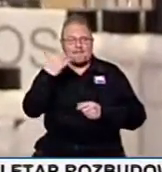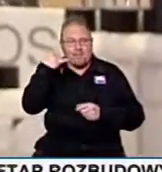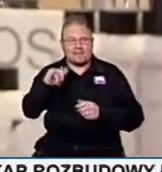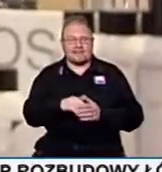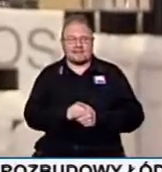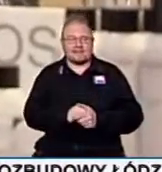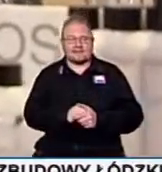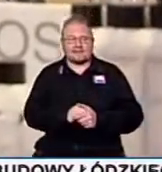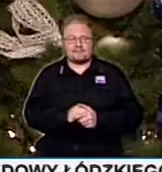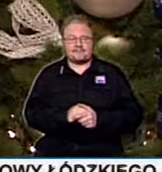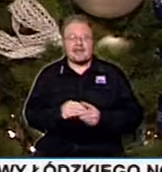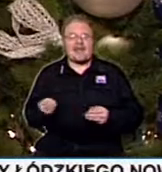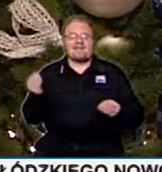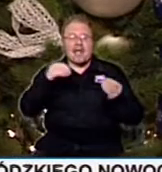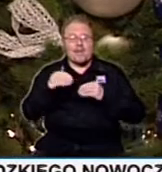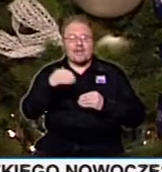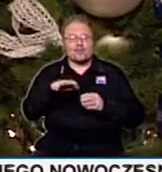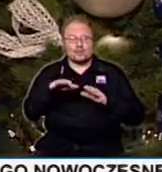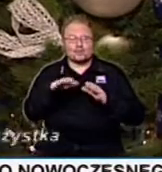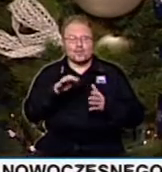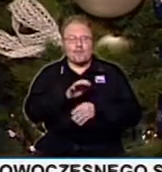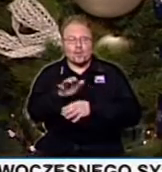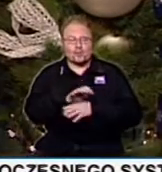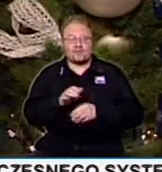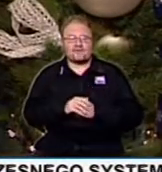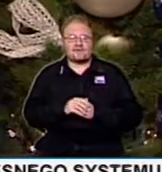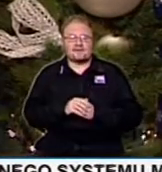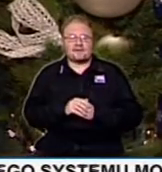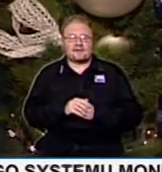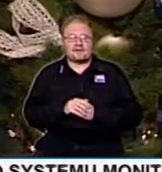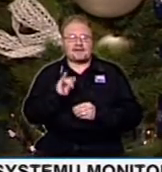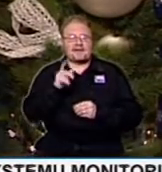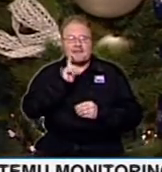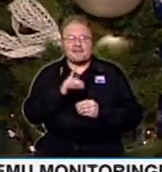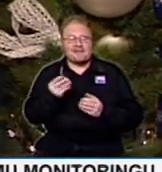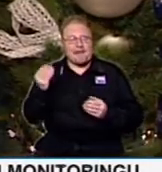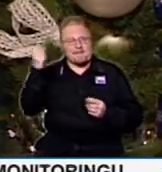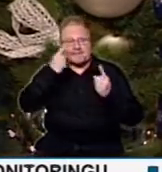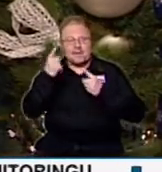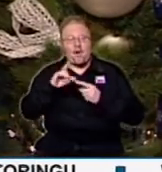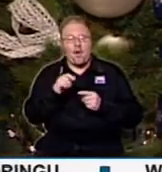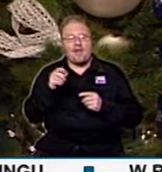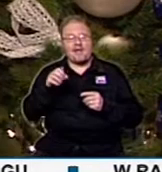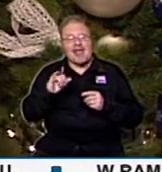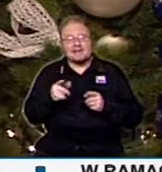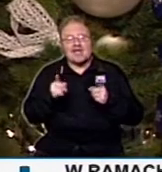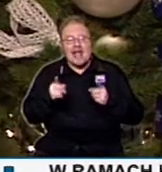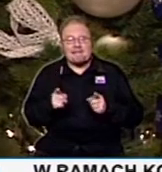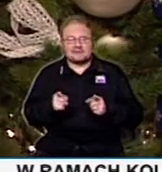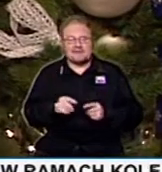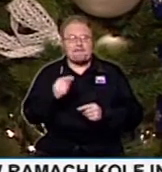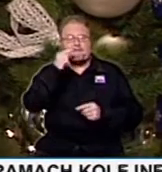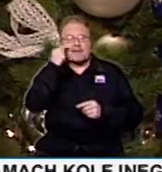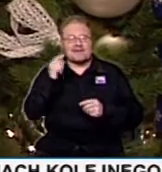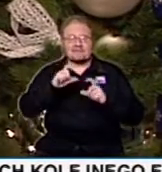stylizacyjne błędy. Nakładają zbyt wiele produktów i tak naprawdę nie skupiają się na danym elemencie, podkreślają wszystko,